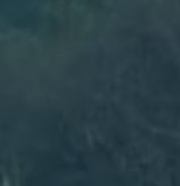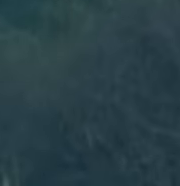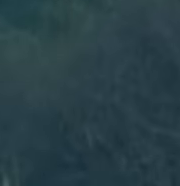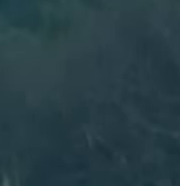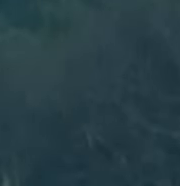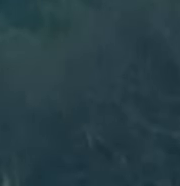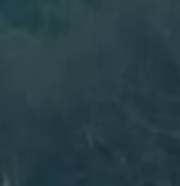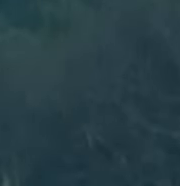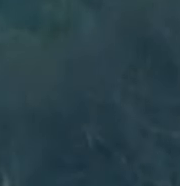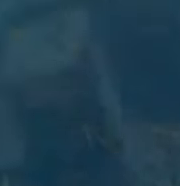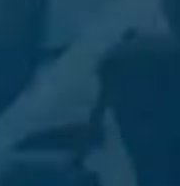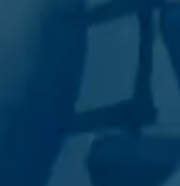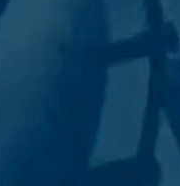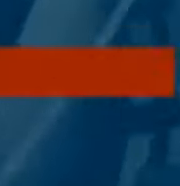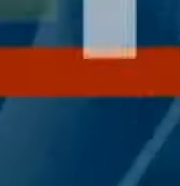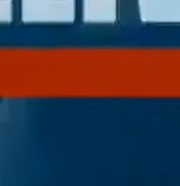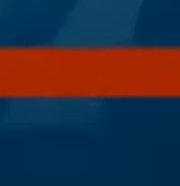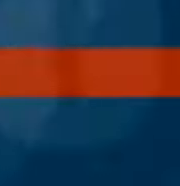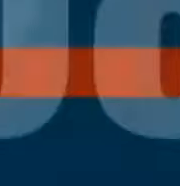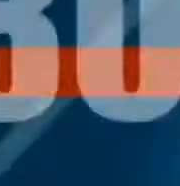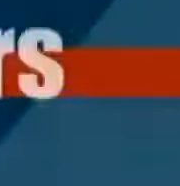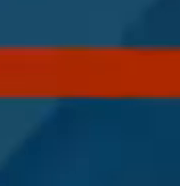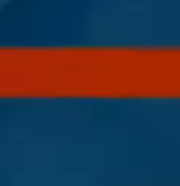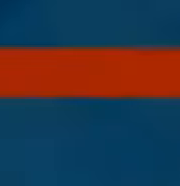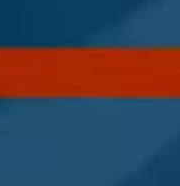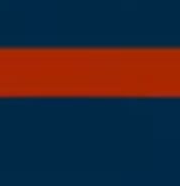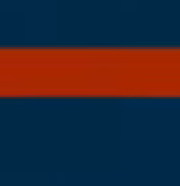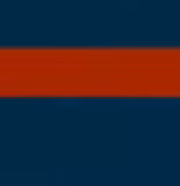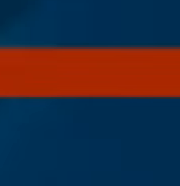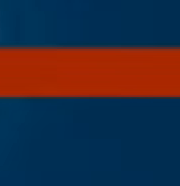kule namba ngwadube Stemba bani